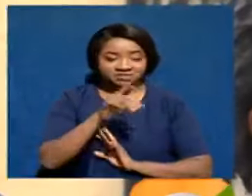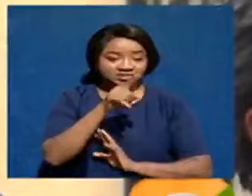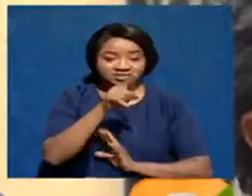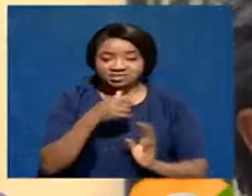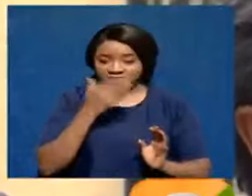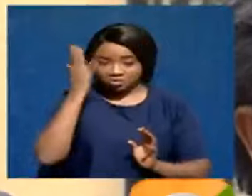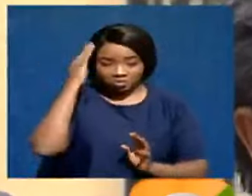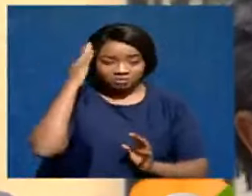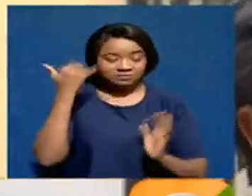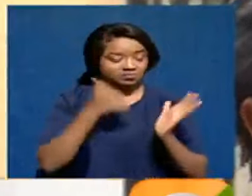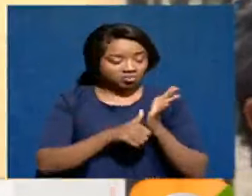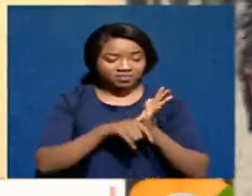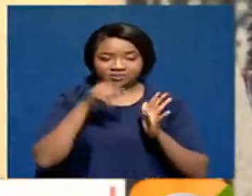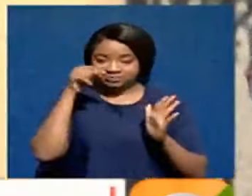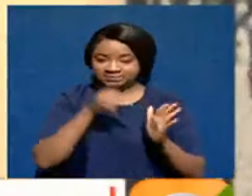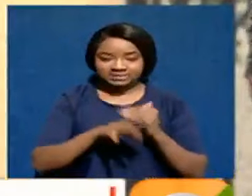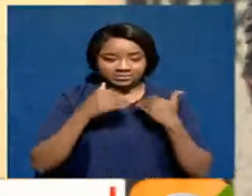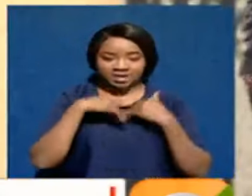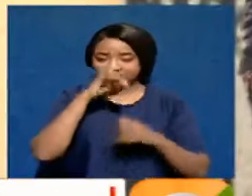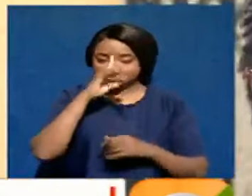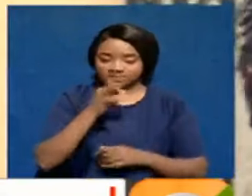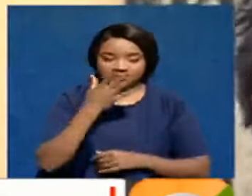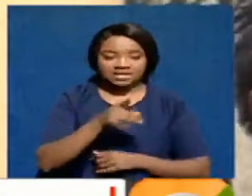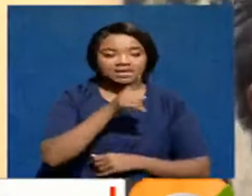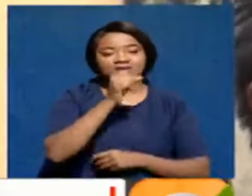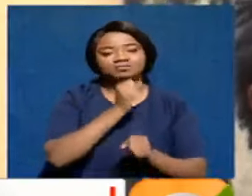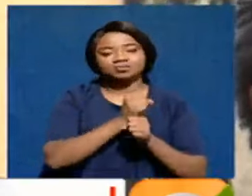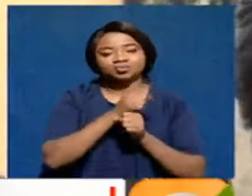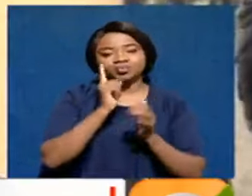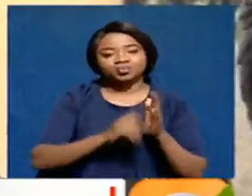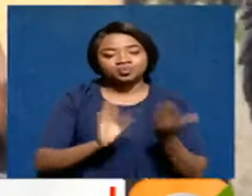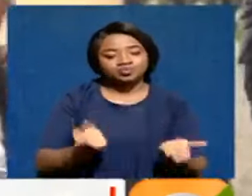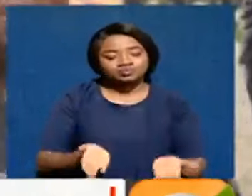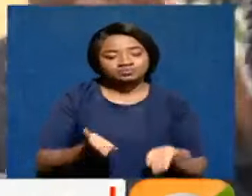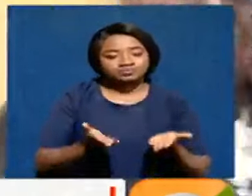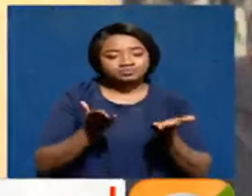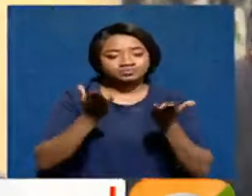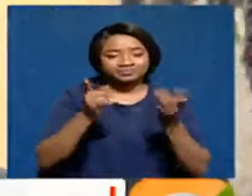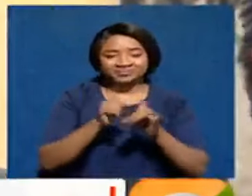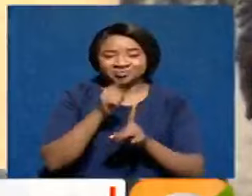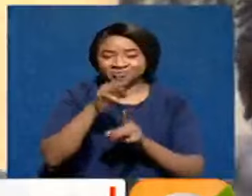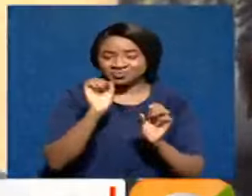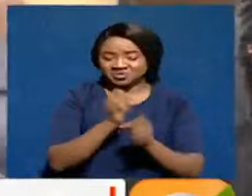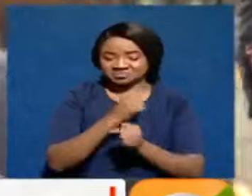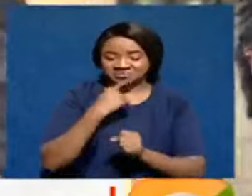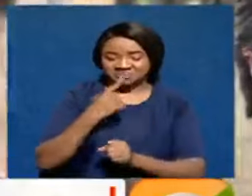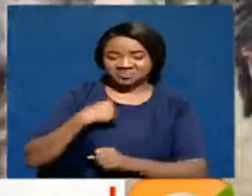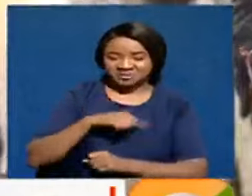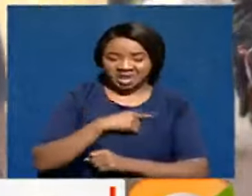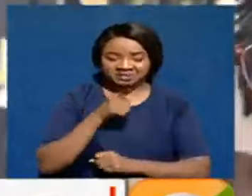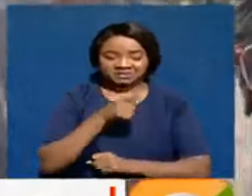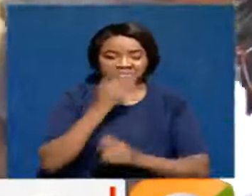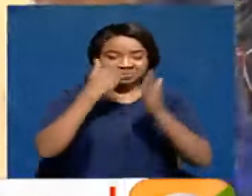To improve. To improve, you know, about the problem. And then also, you cannot keep telling us that a university has